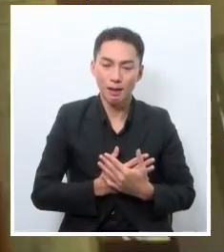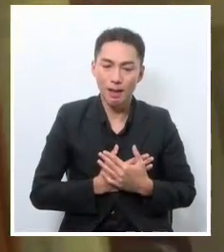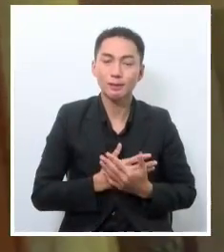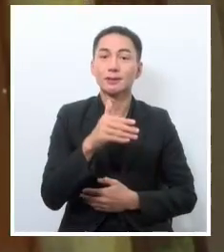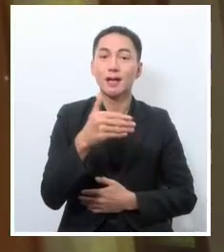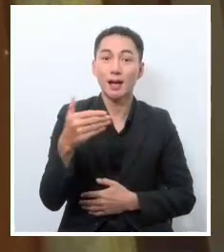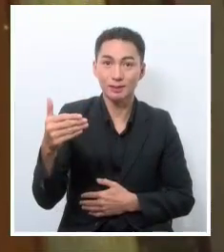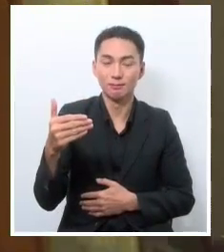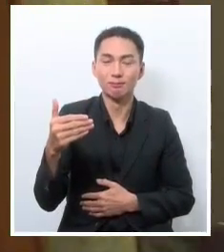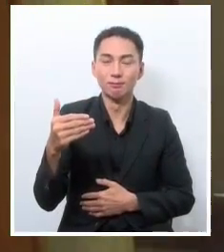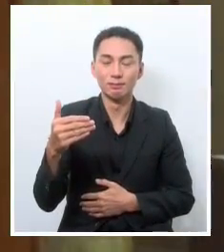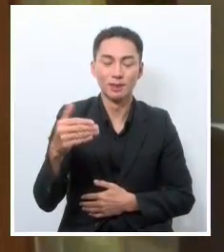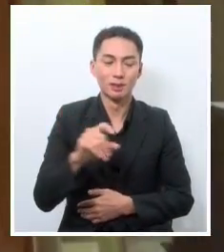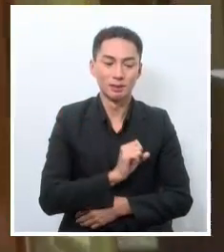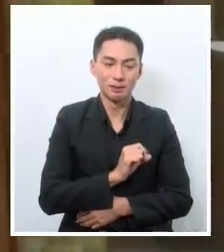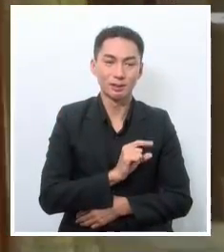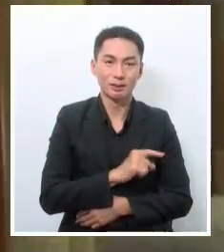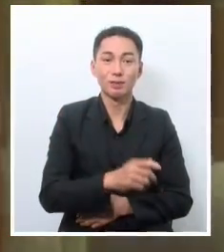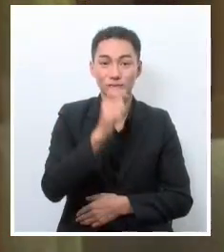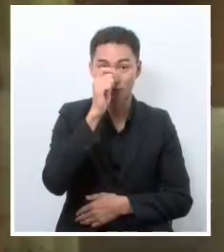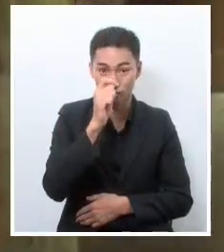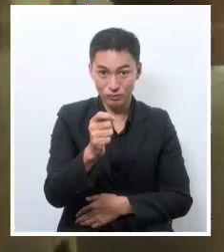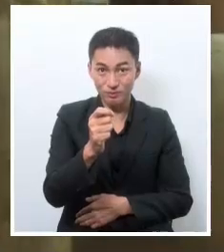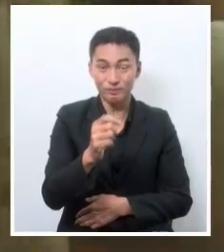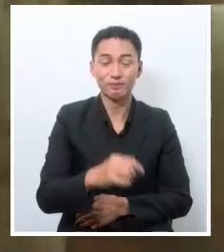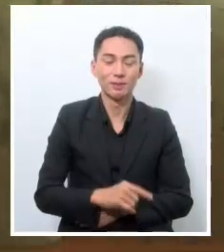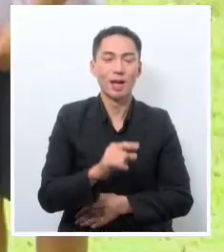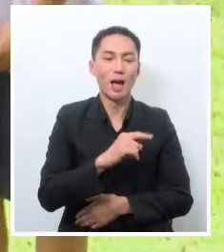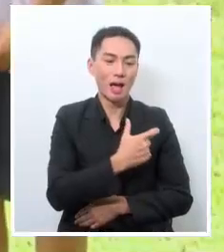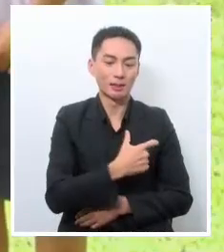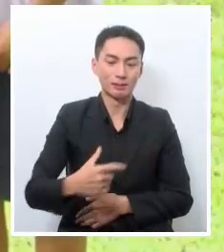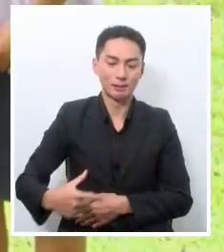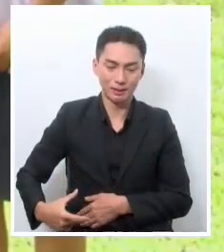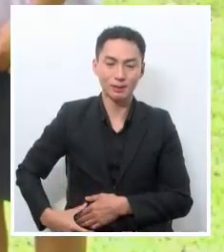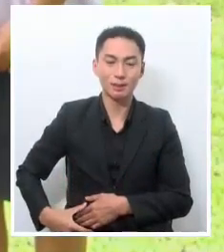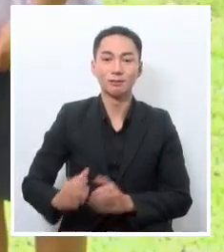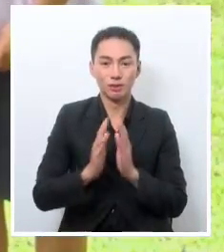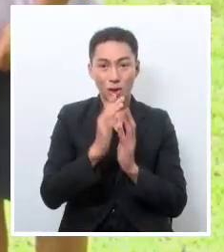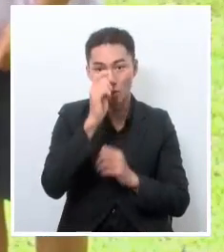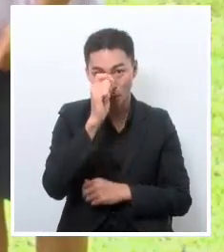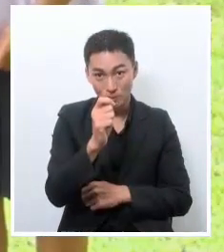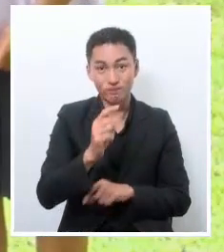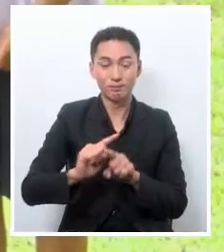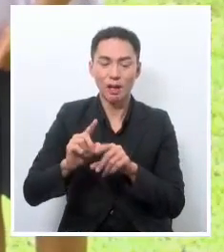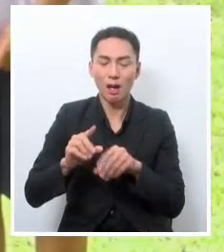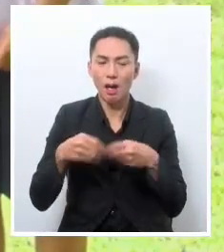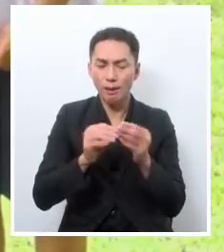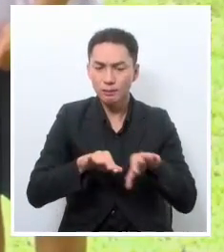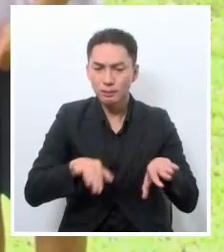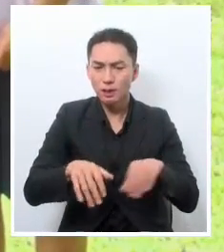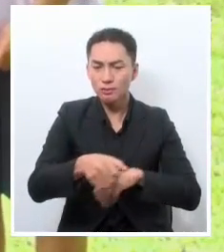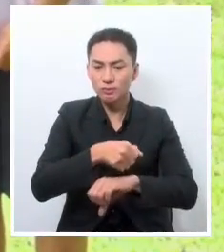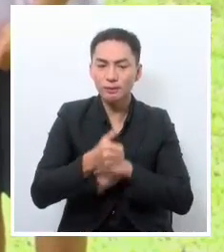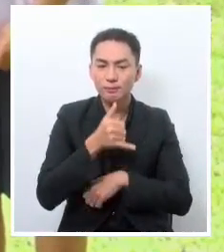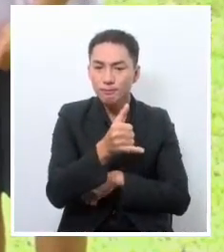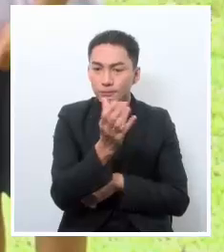คะยึดมั่นในศาสนาและเทิดทูลสถาบันพระมหากษัตริย์ค่ะโดยจัดการเรียนรู้แบบ Active Learningมีการ